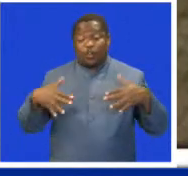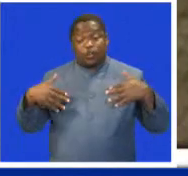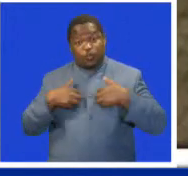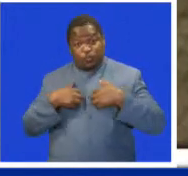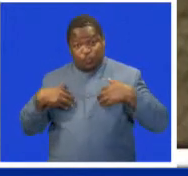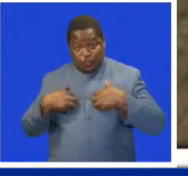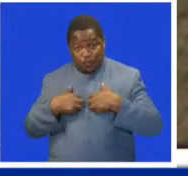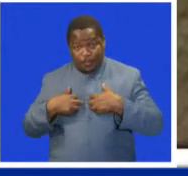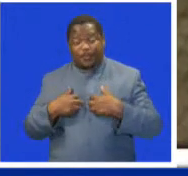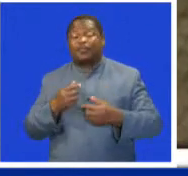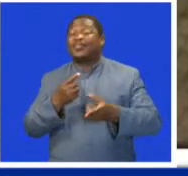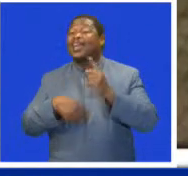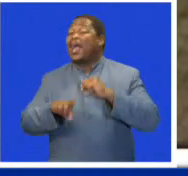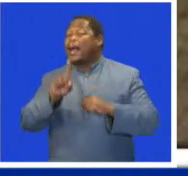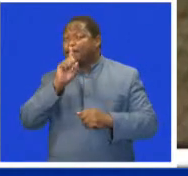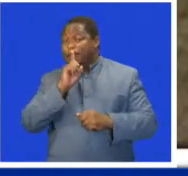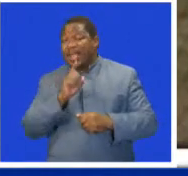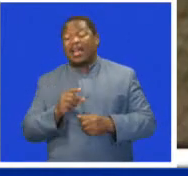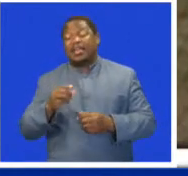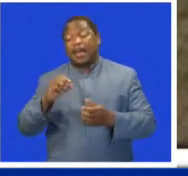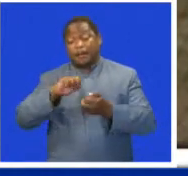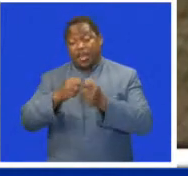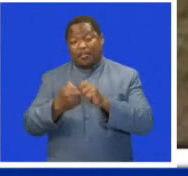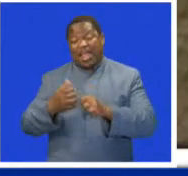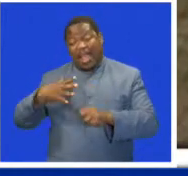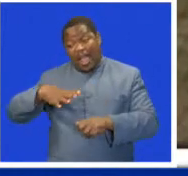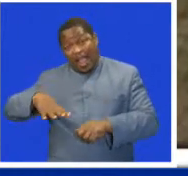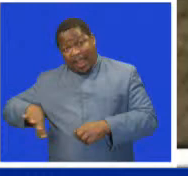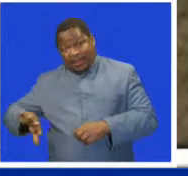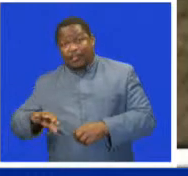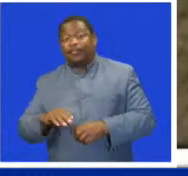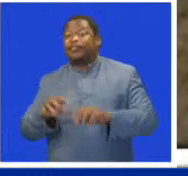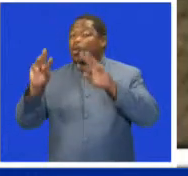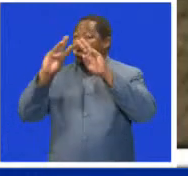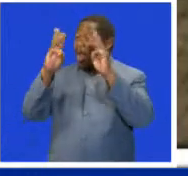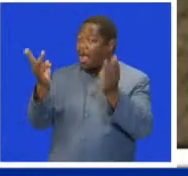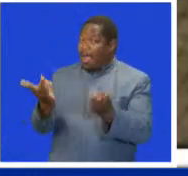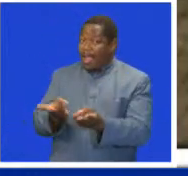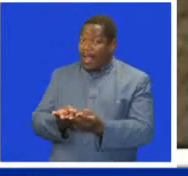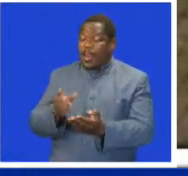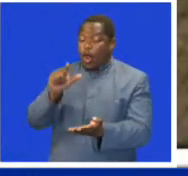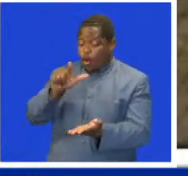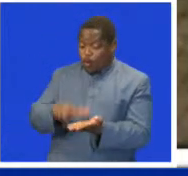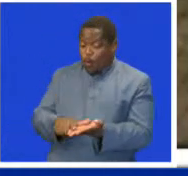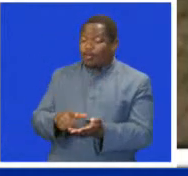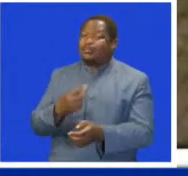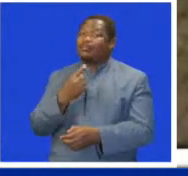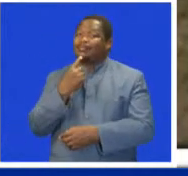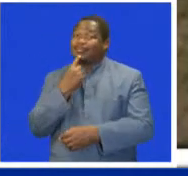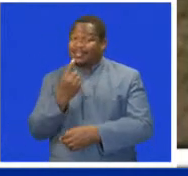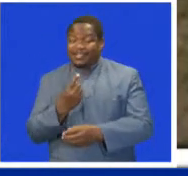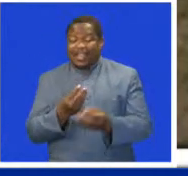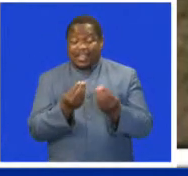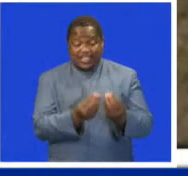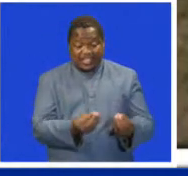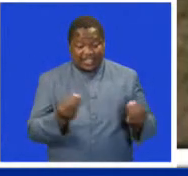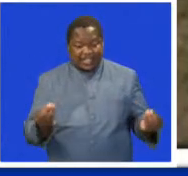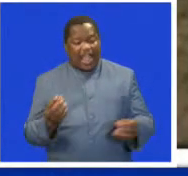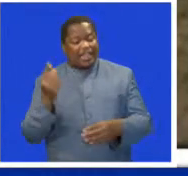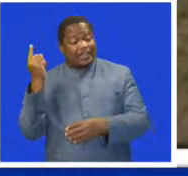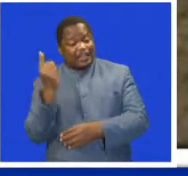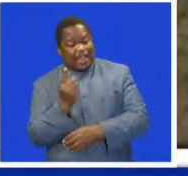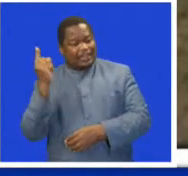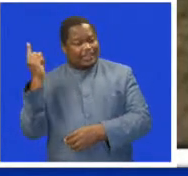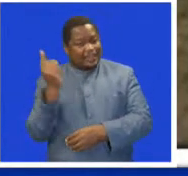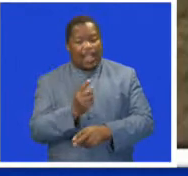kusifaka sandla kakhulu kubantu bethu labantu bethu lesibadala kokude labantu labadala manje ngoba phela